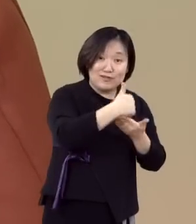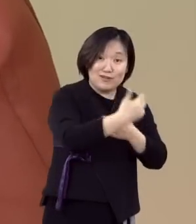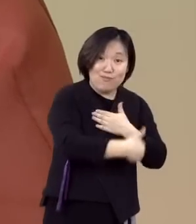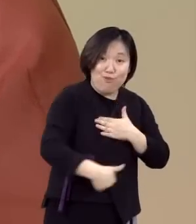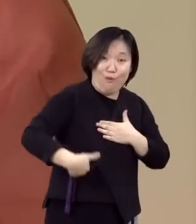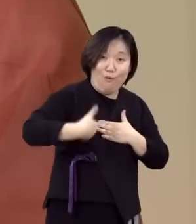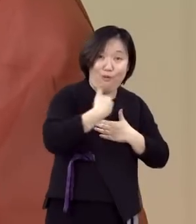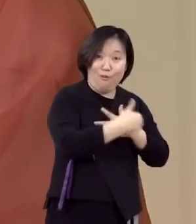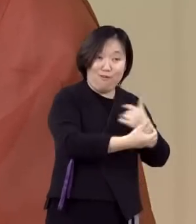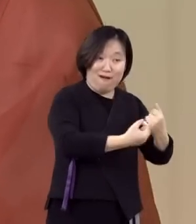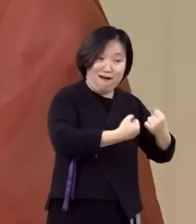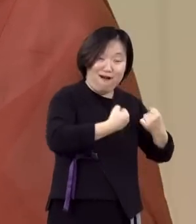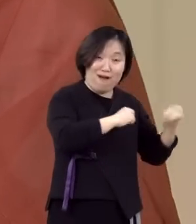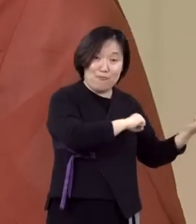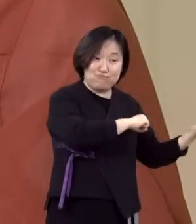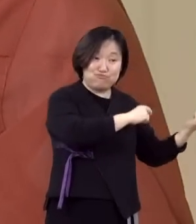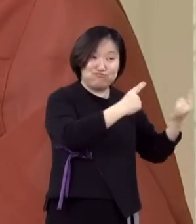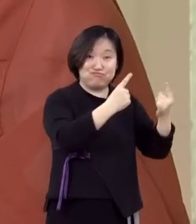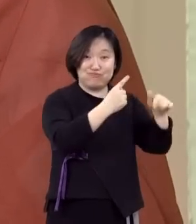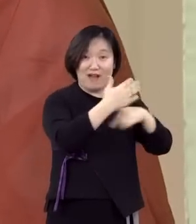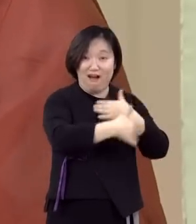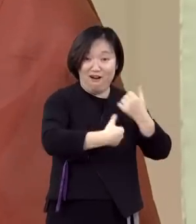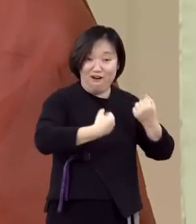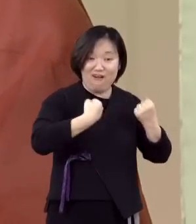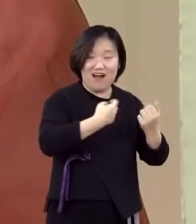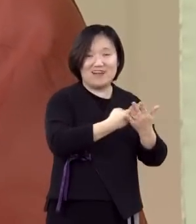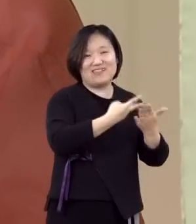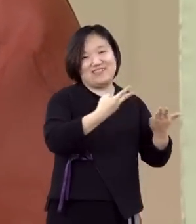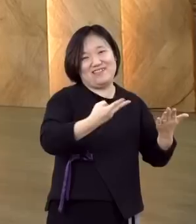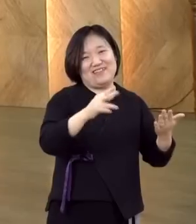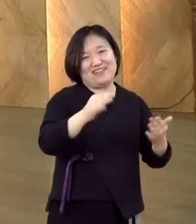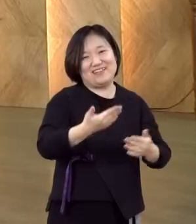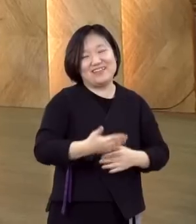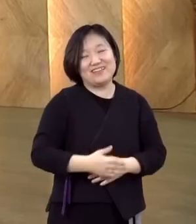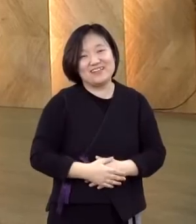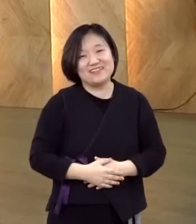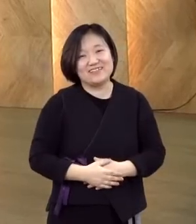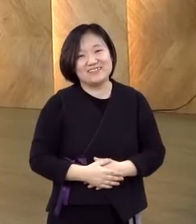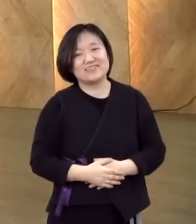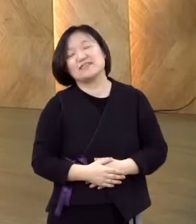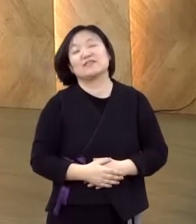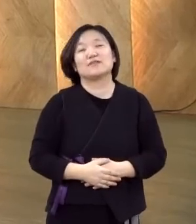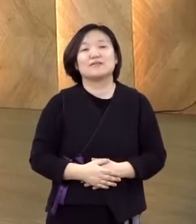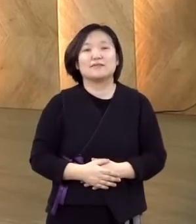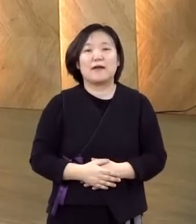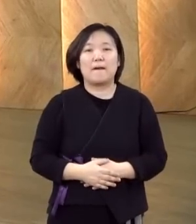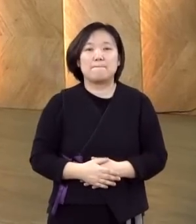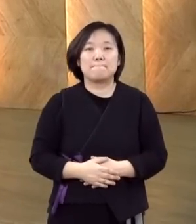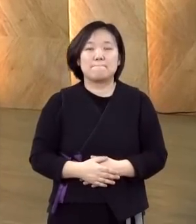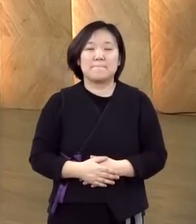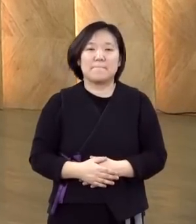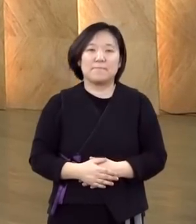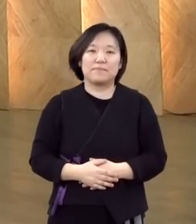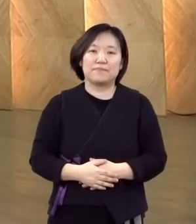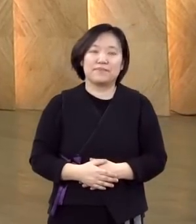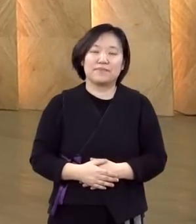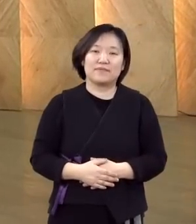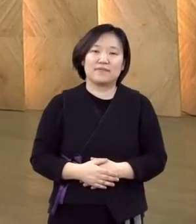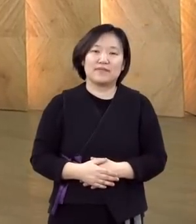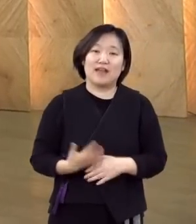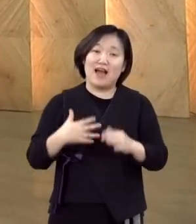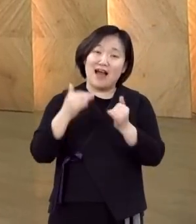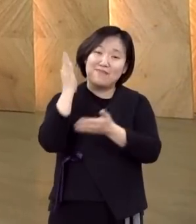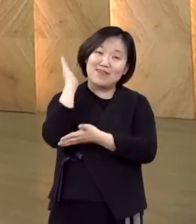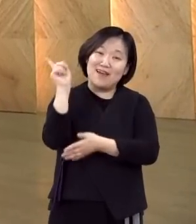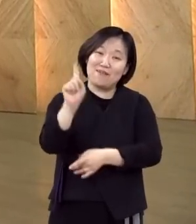은 몇달후건강한모습으로퇴원하셨습니다.그런데 이상한점은,